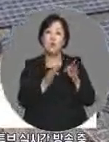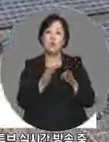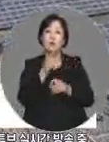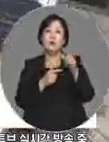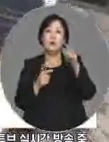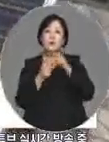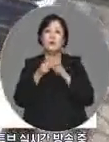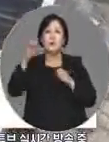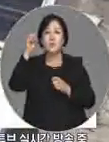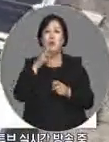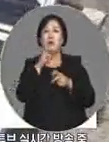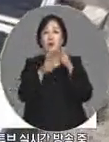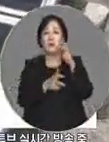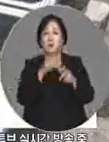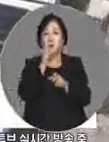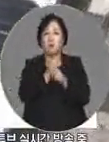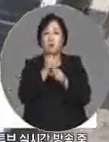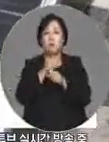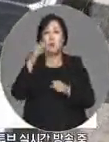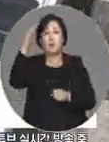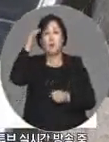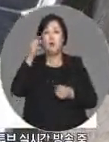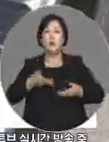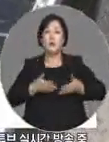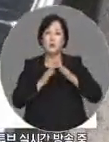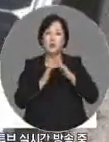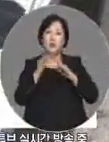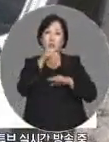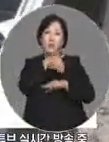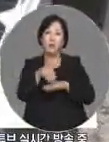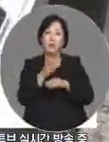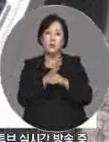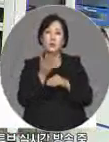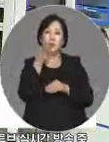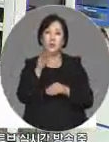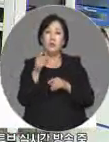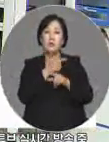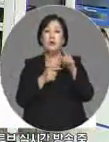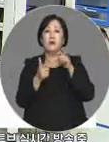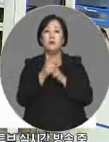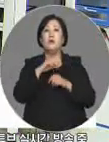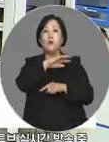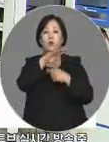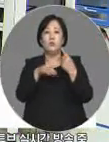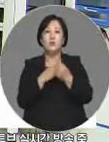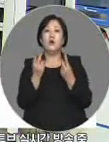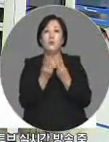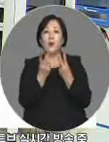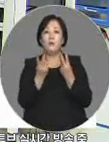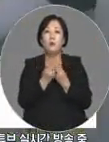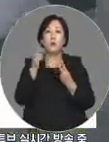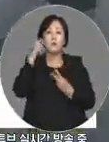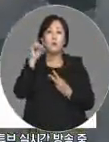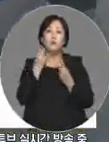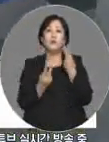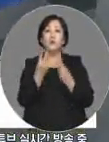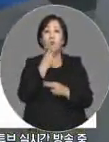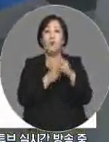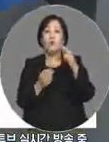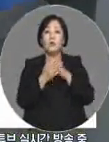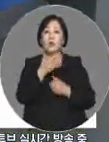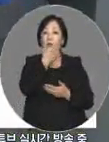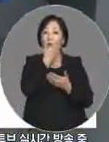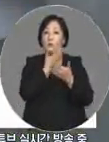고출력 태양광 제품 생산 기반을 국내에 갖출 계획입니다. 이 같은 공격적인 경영으로 인해 중국 등지로부터 핵심